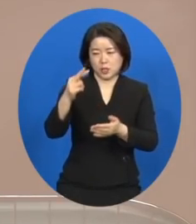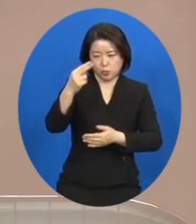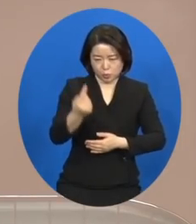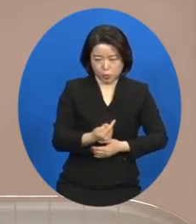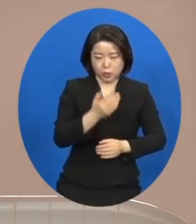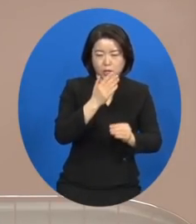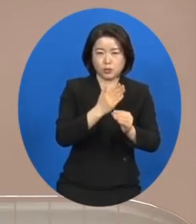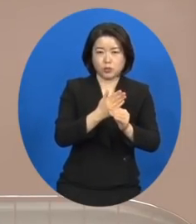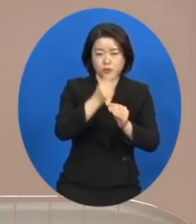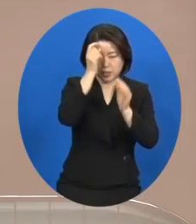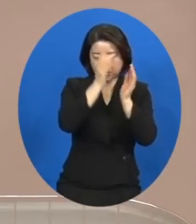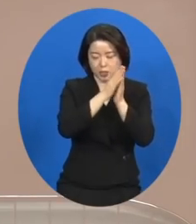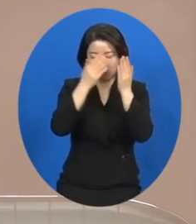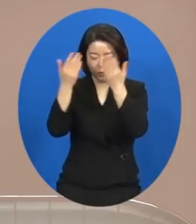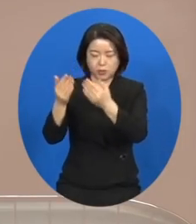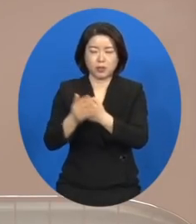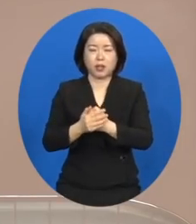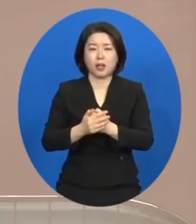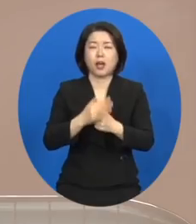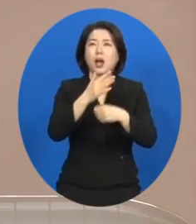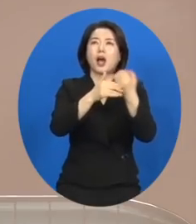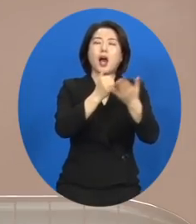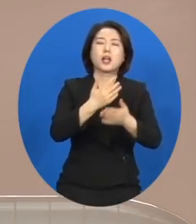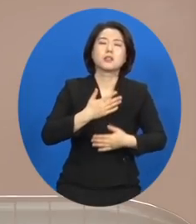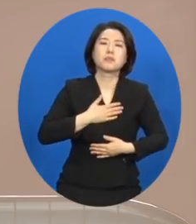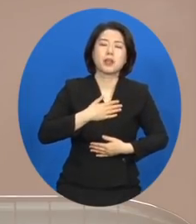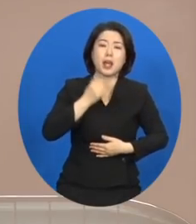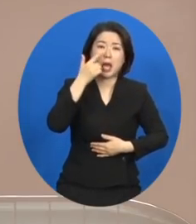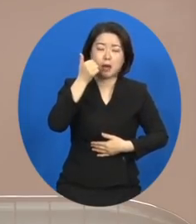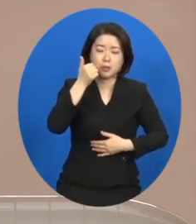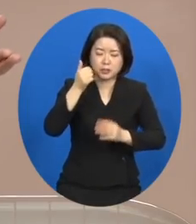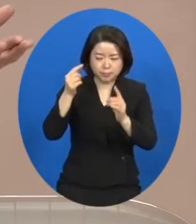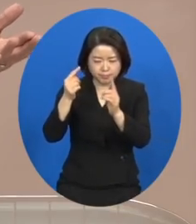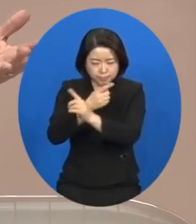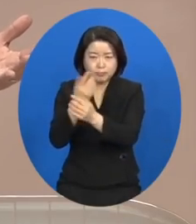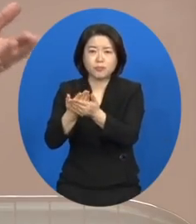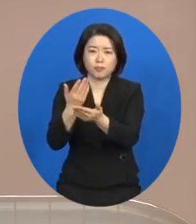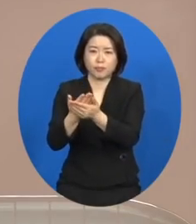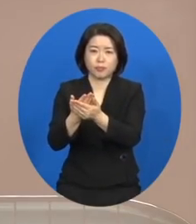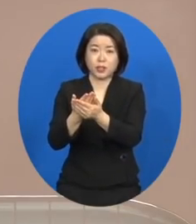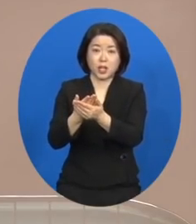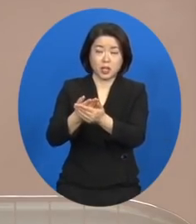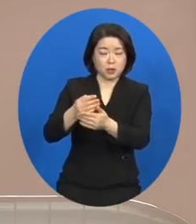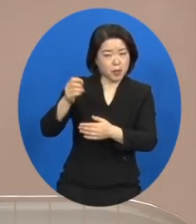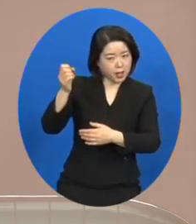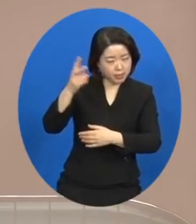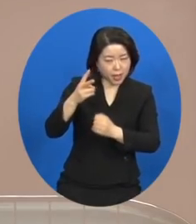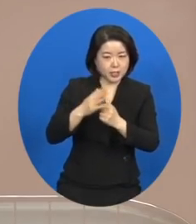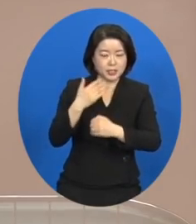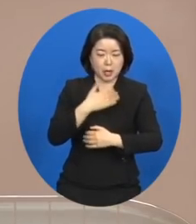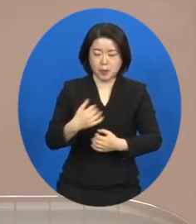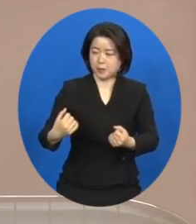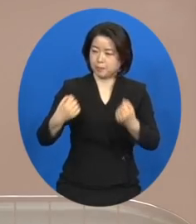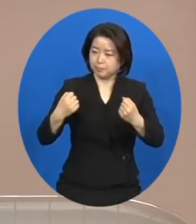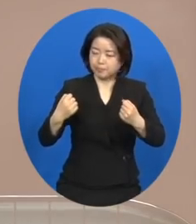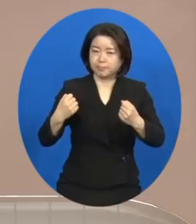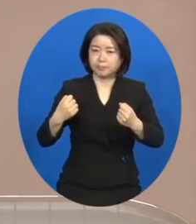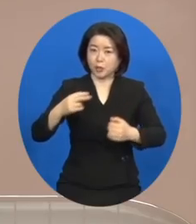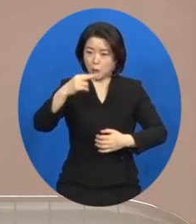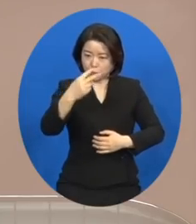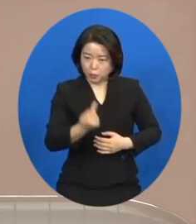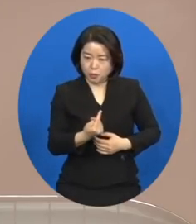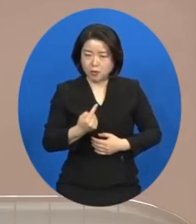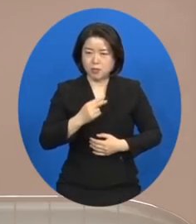하나님 우리 아버지 고쳐주세요. 그러면 어느 때와 같이 다시 아버지 건강하게 회복하셔서 돌아올 것을 뭐